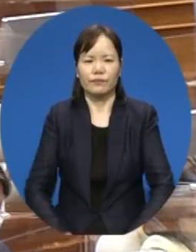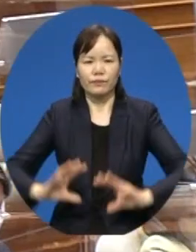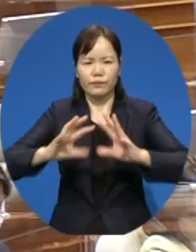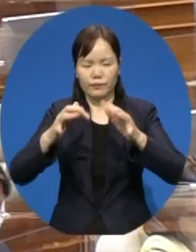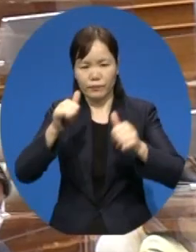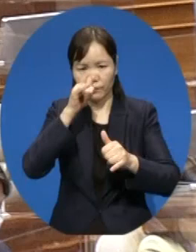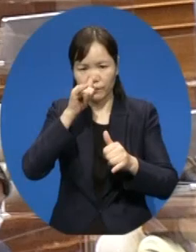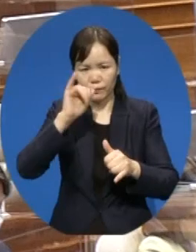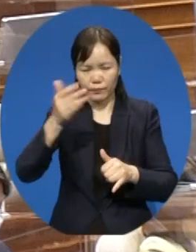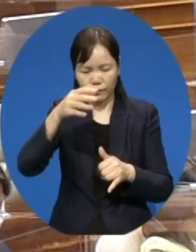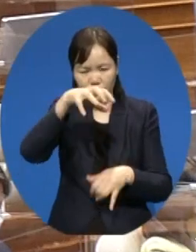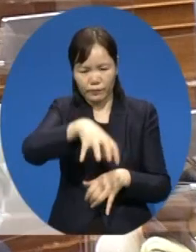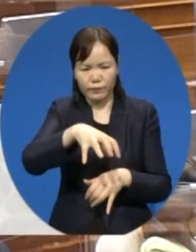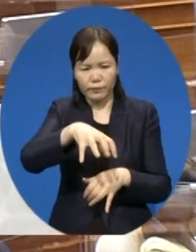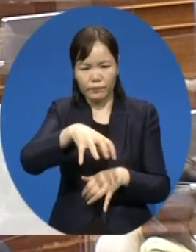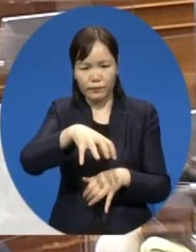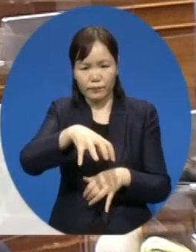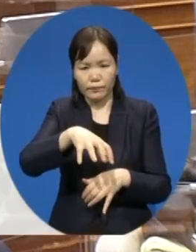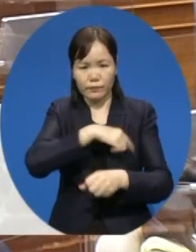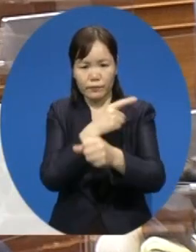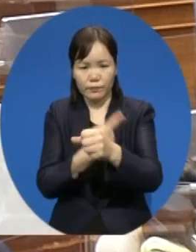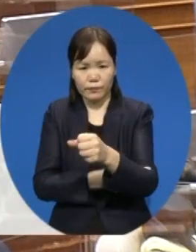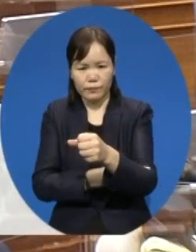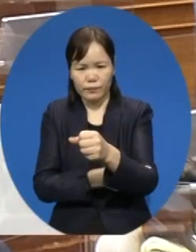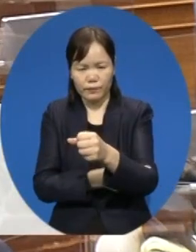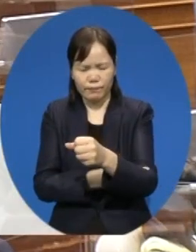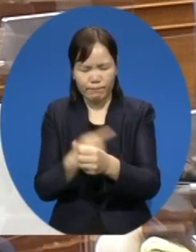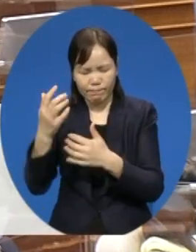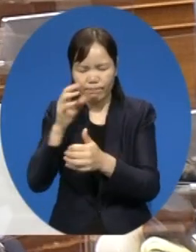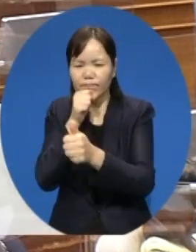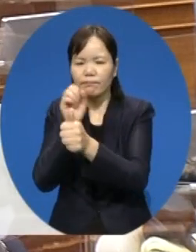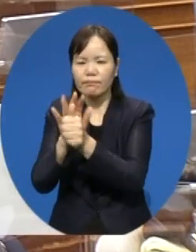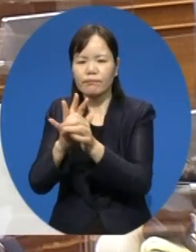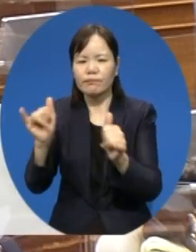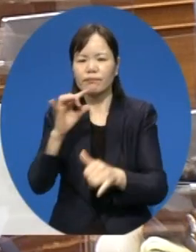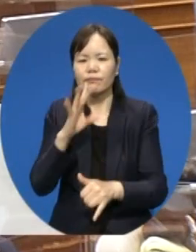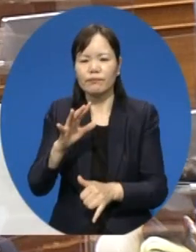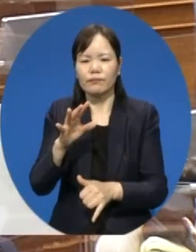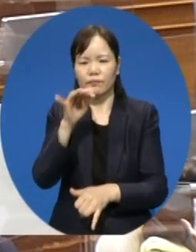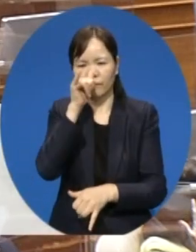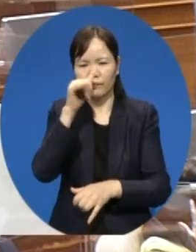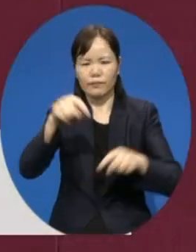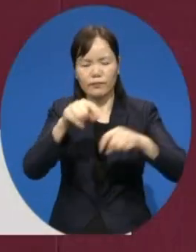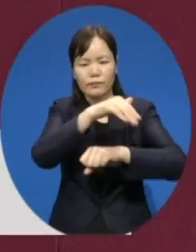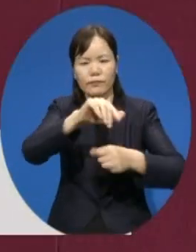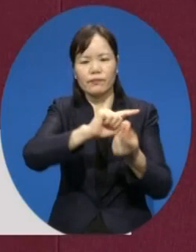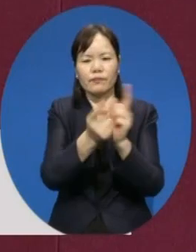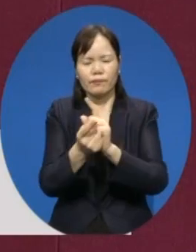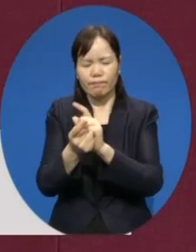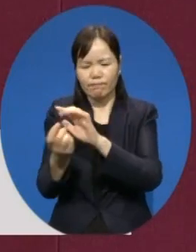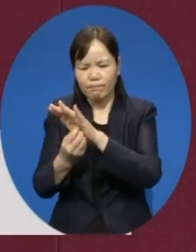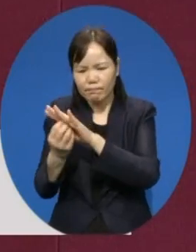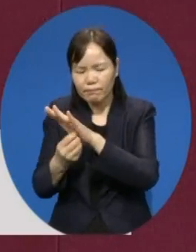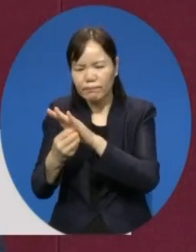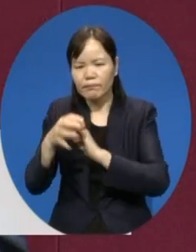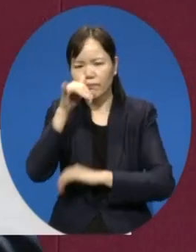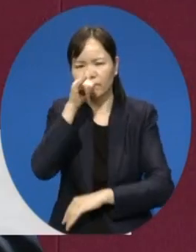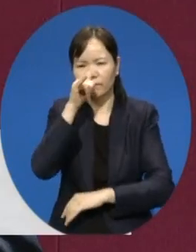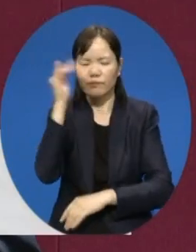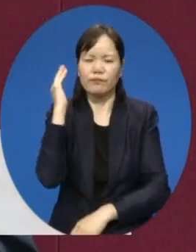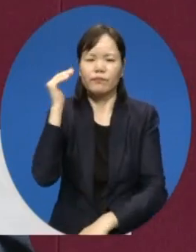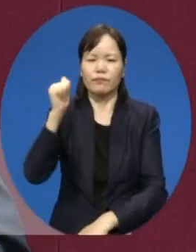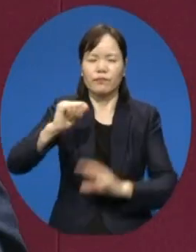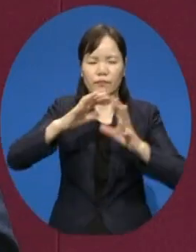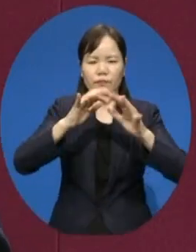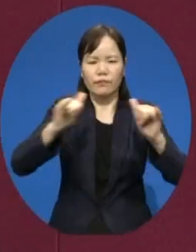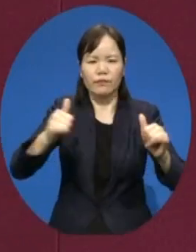국민이 있어야 할 곳에 극렬 지지층만 있습니다. 정책이 있어야 할 곳에 선거용 꼼수만 있습니다. 대통령이 국민에게 져야 할